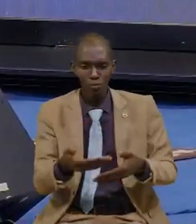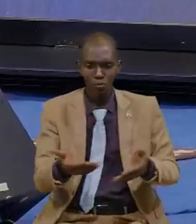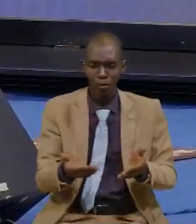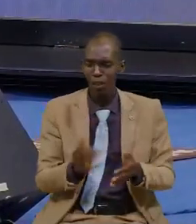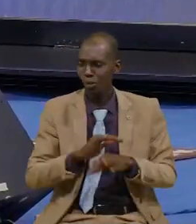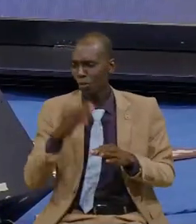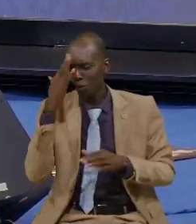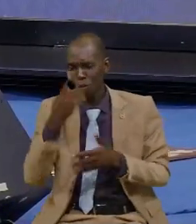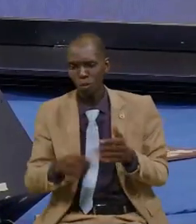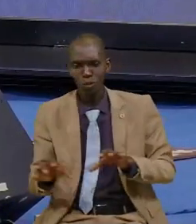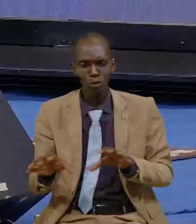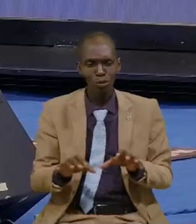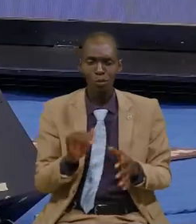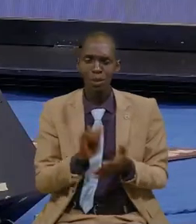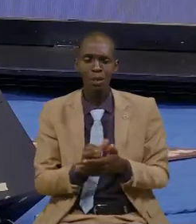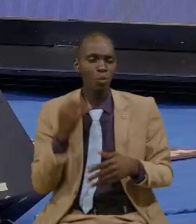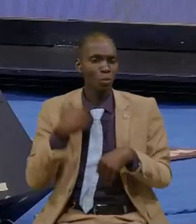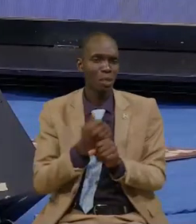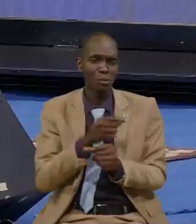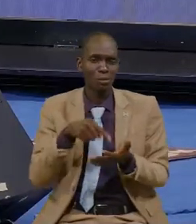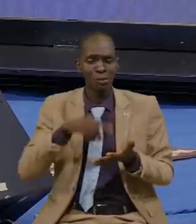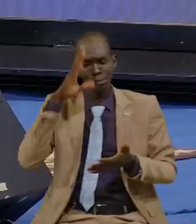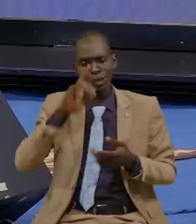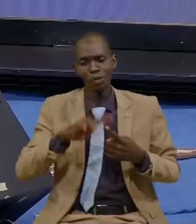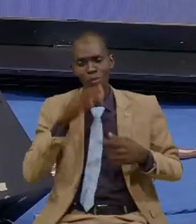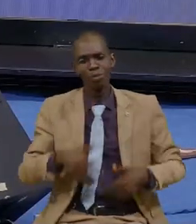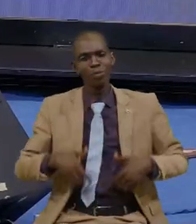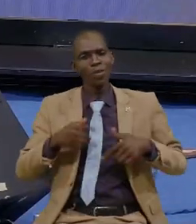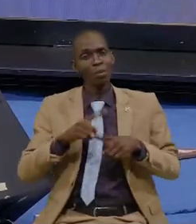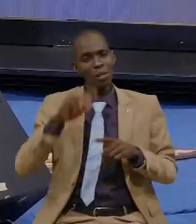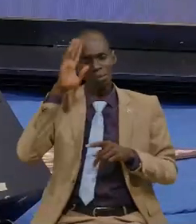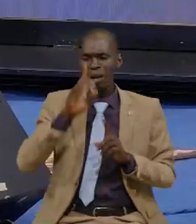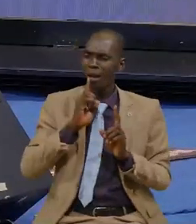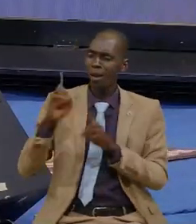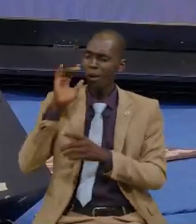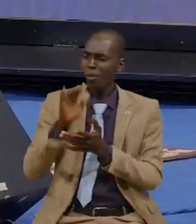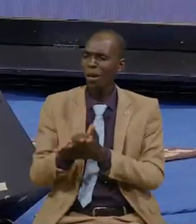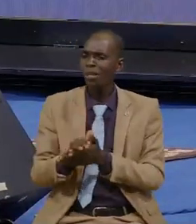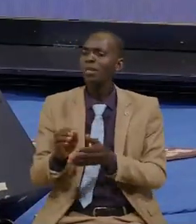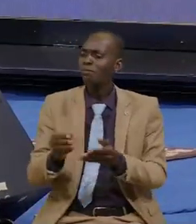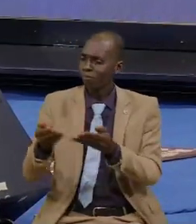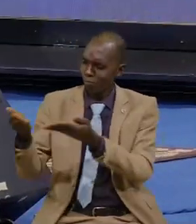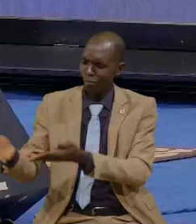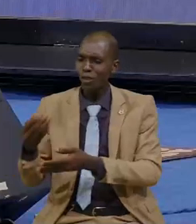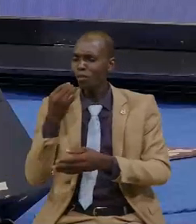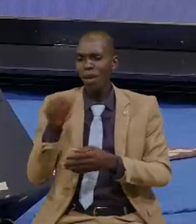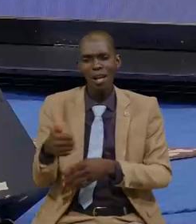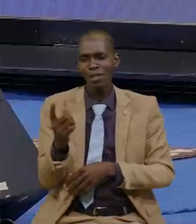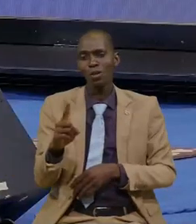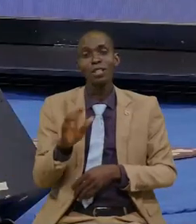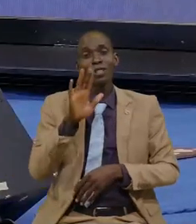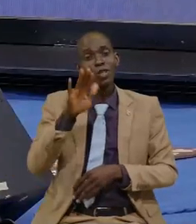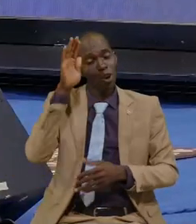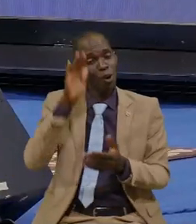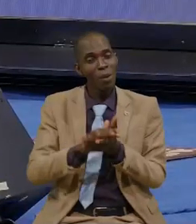je ne sais pas là où je vais déposer le pied ou l'assiette. L'homme va se fâcher avec ma femme, mais ça n'importe où.